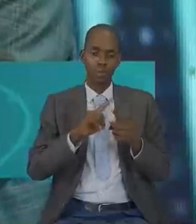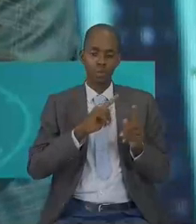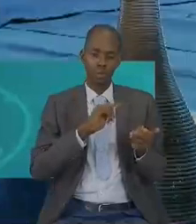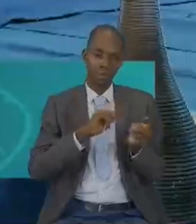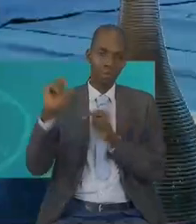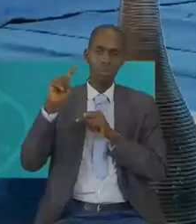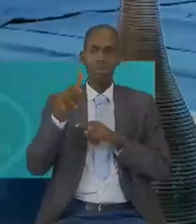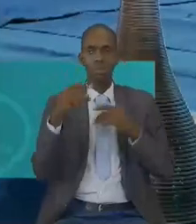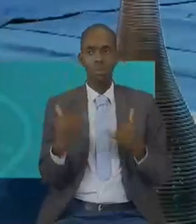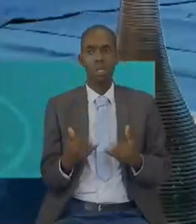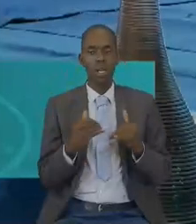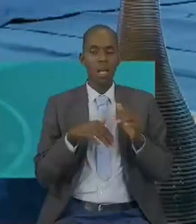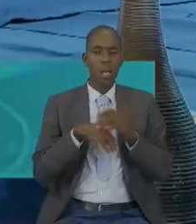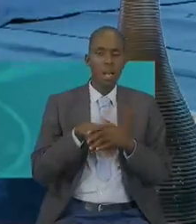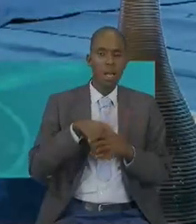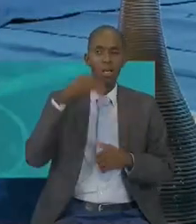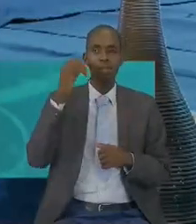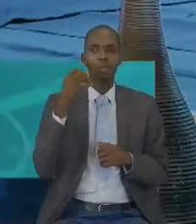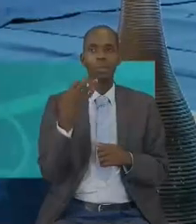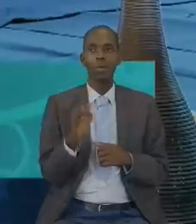Le Seigneur va te transporter maintenant